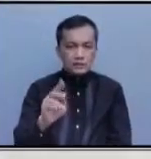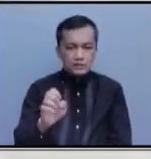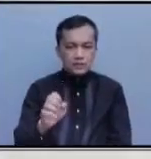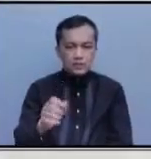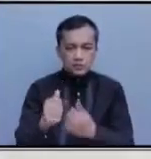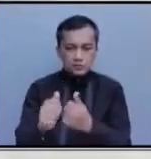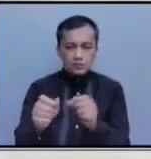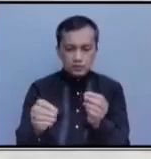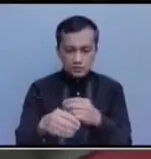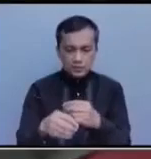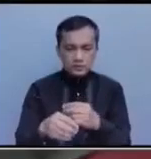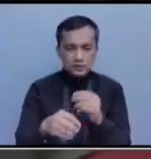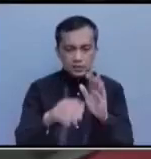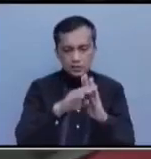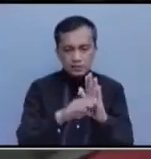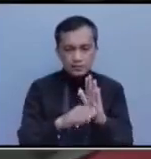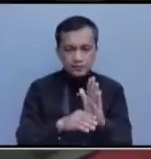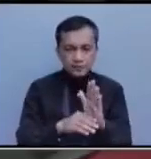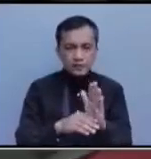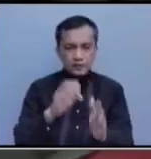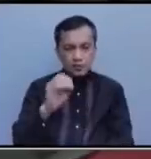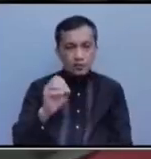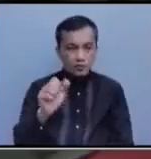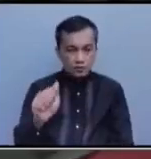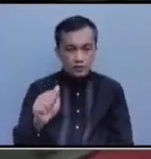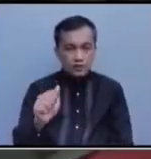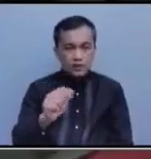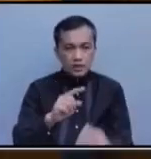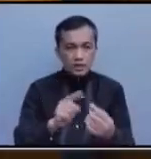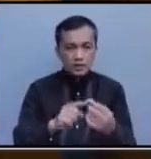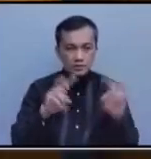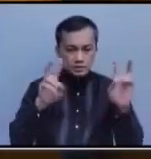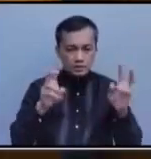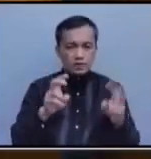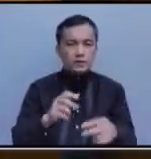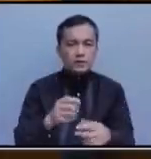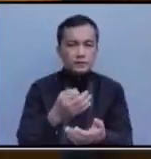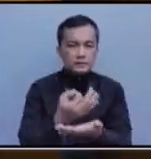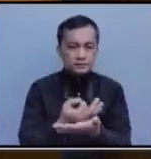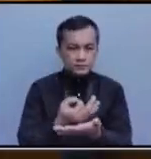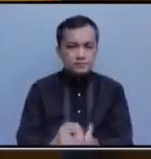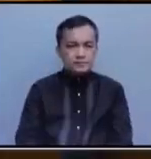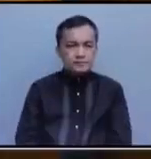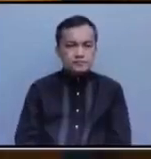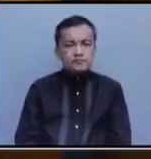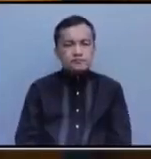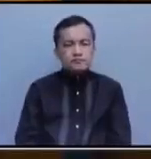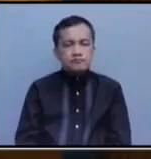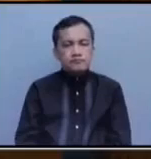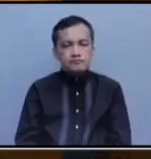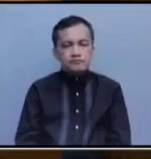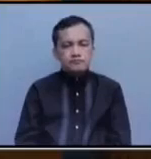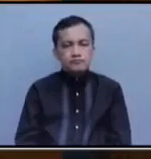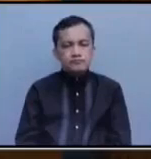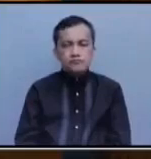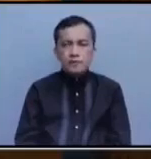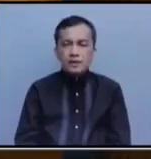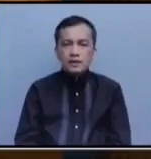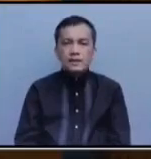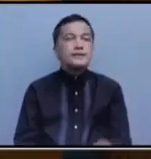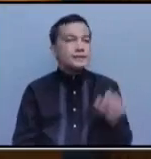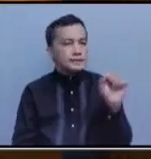at requirements ng Commission on Audit ukol sa kontrobersyal na pondo. Ito at saka certification. Papakita ko sa